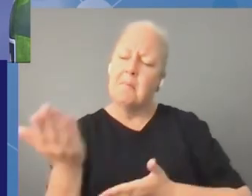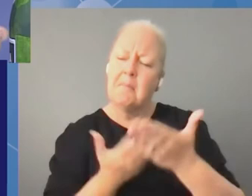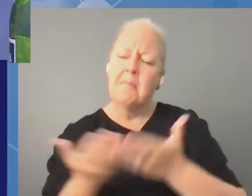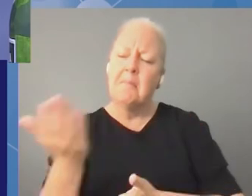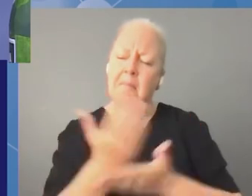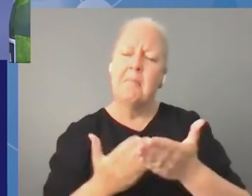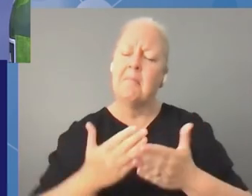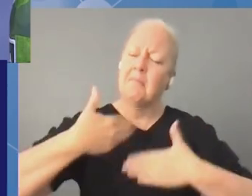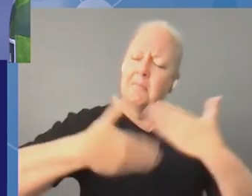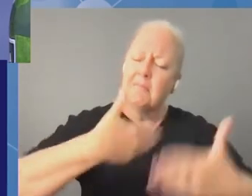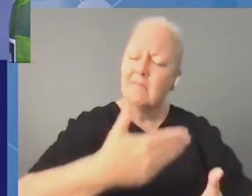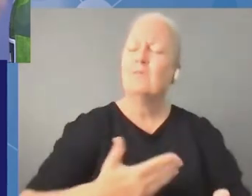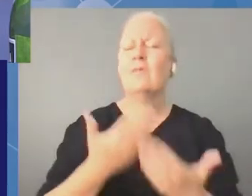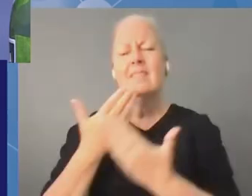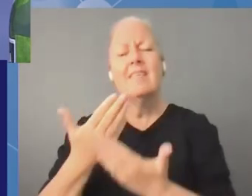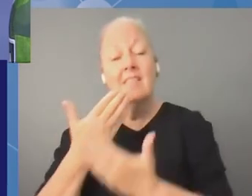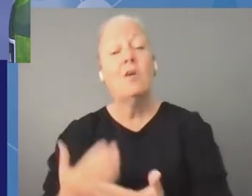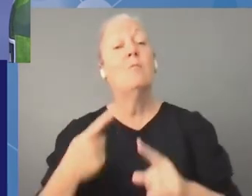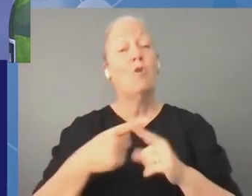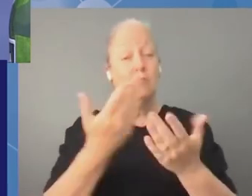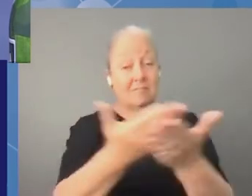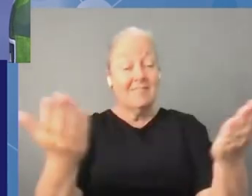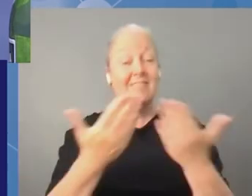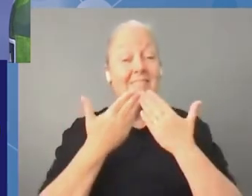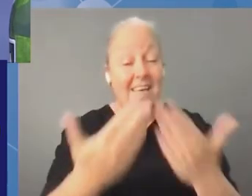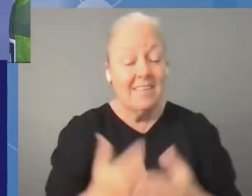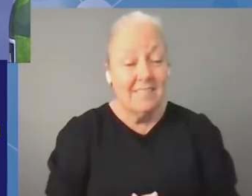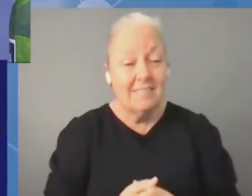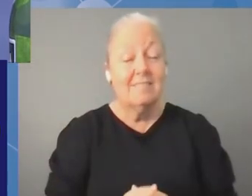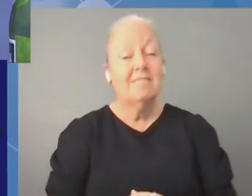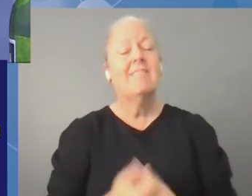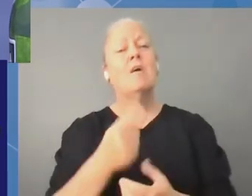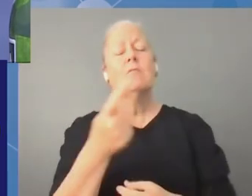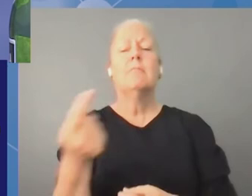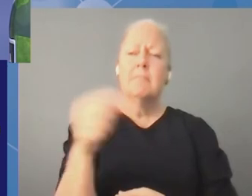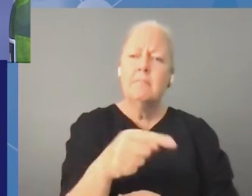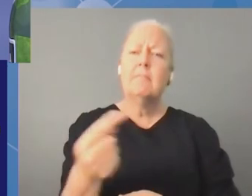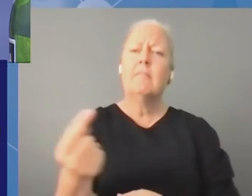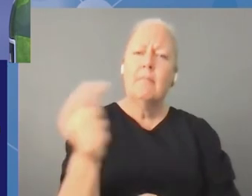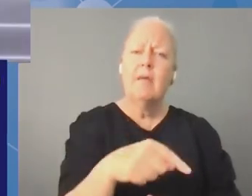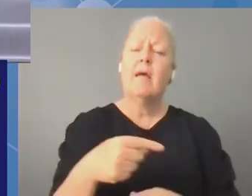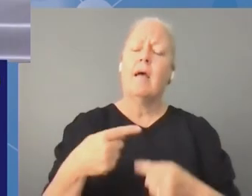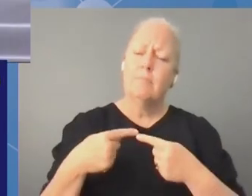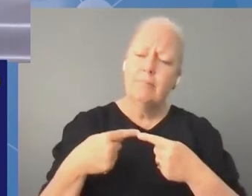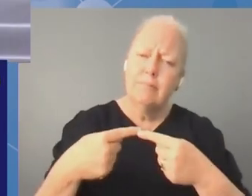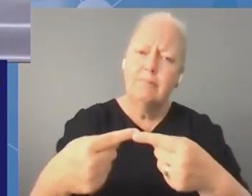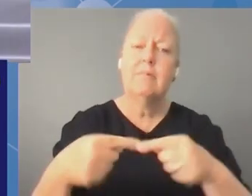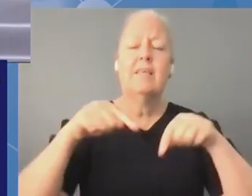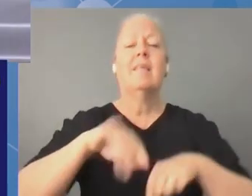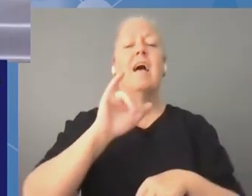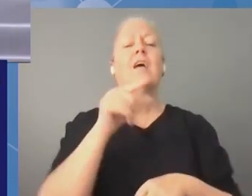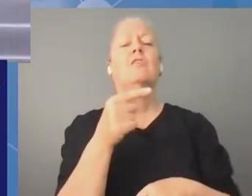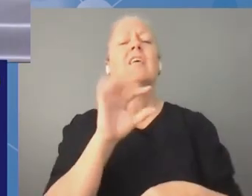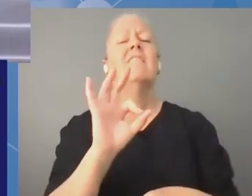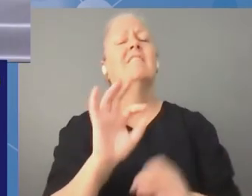个成员的吧，跟我分享你们的看法和焦点的吧。欢迎大家参加下一届